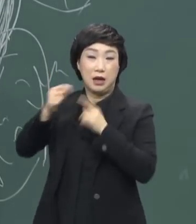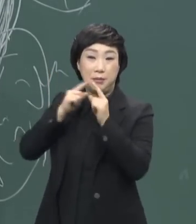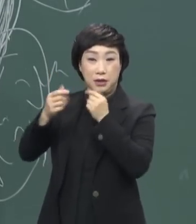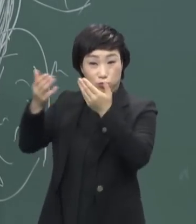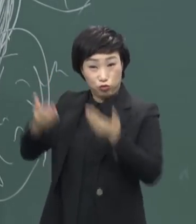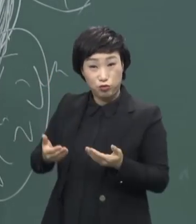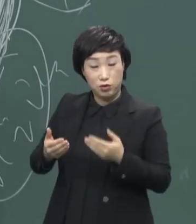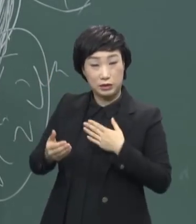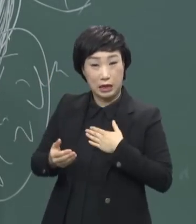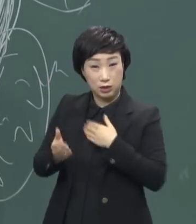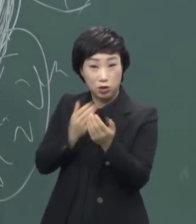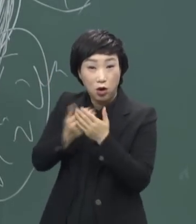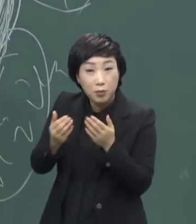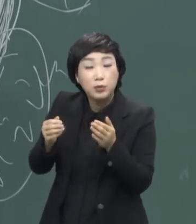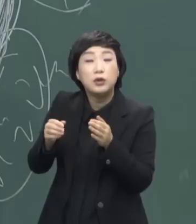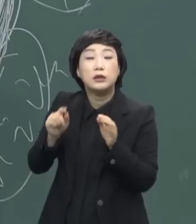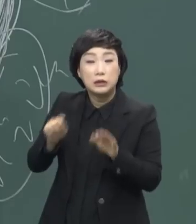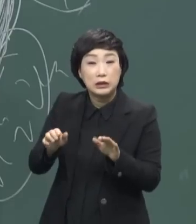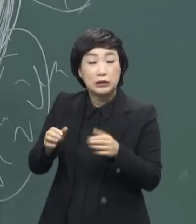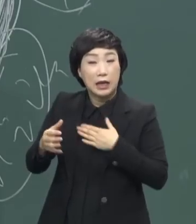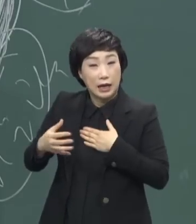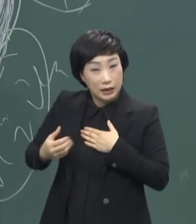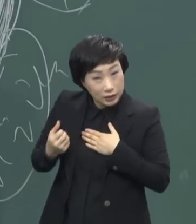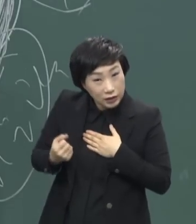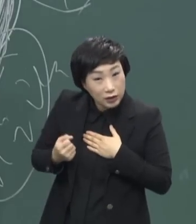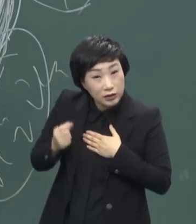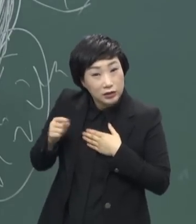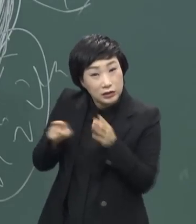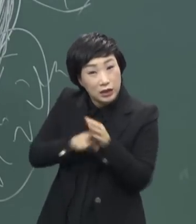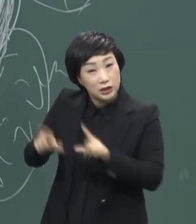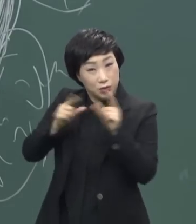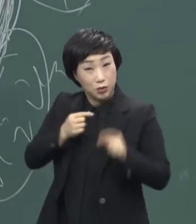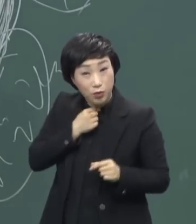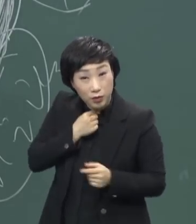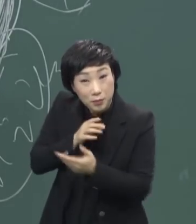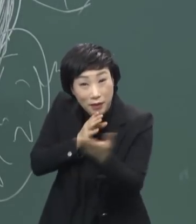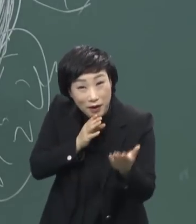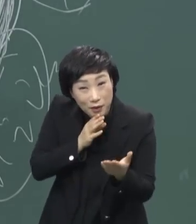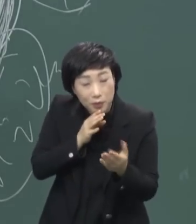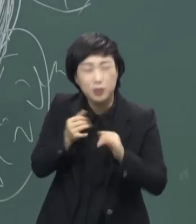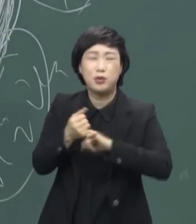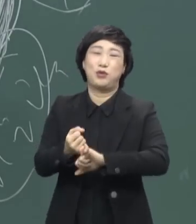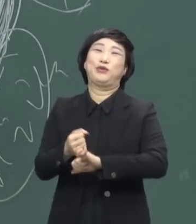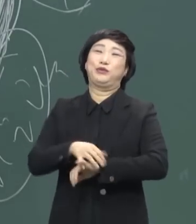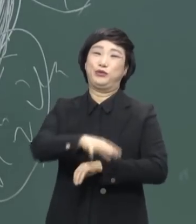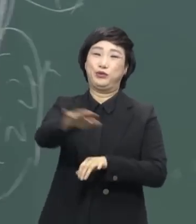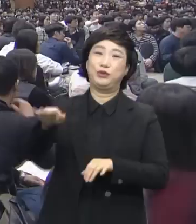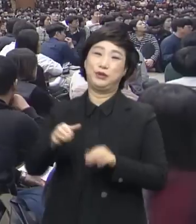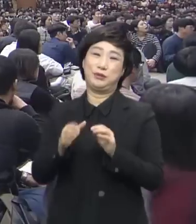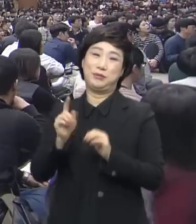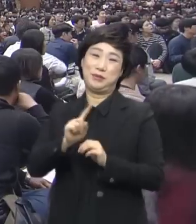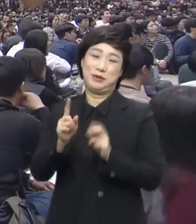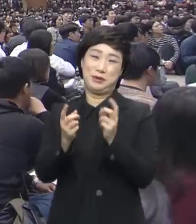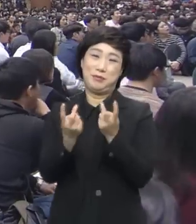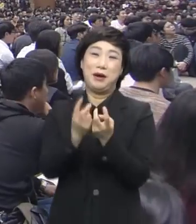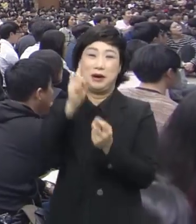말씀을 내가 경험하고 체험하고 가지고 그렇게 살려면 무슨 일이 있어도 기도해야